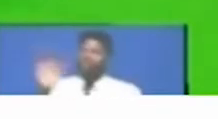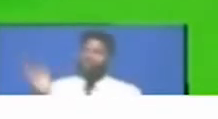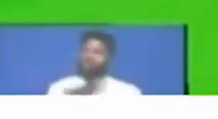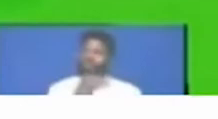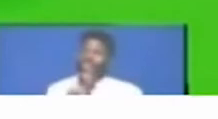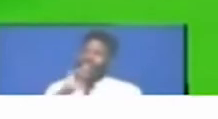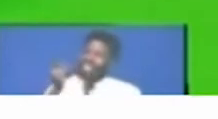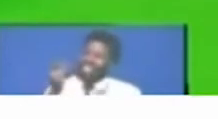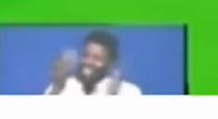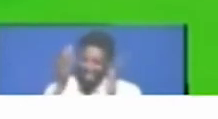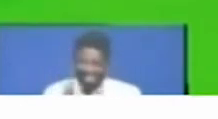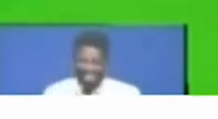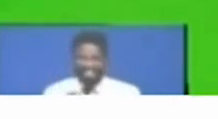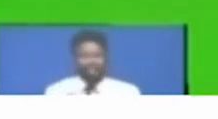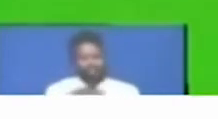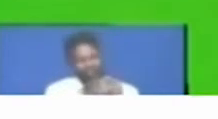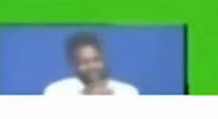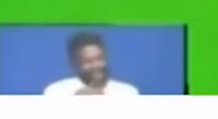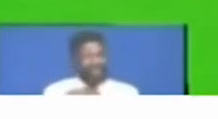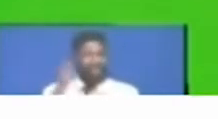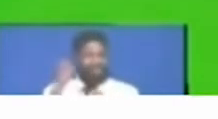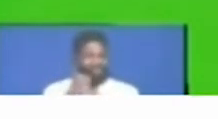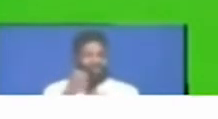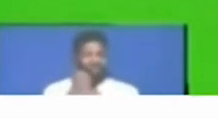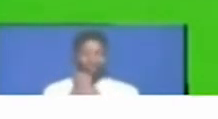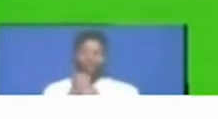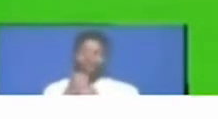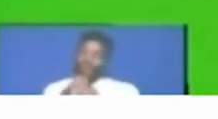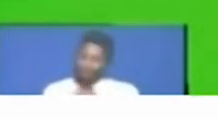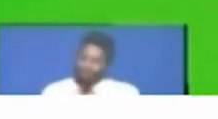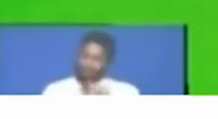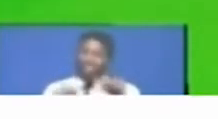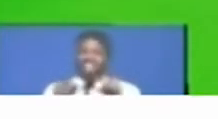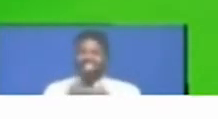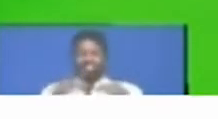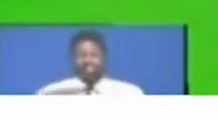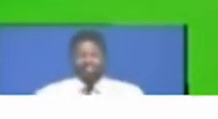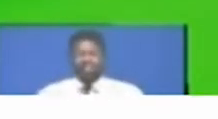waweze kutekeleza wajibu yao kulingana na ndoto ya wanzilishi wa taifa letu.